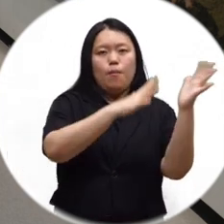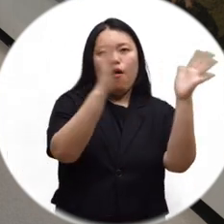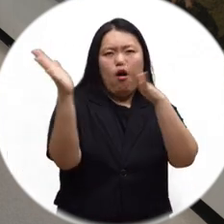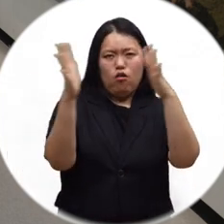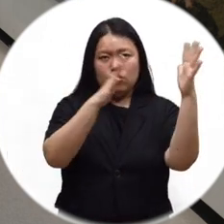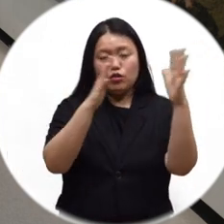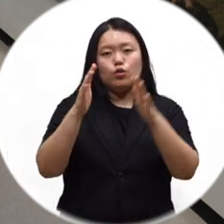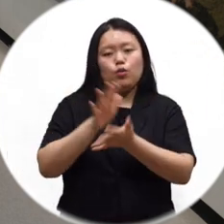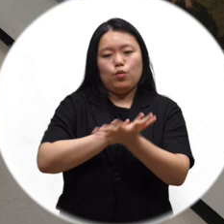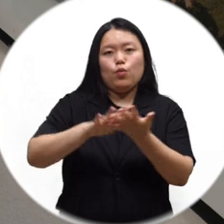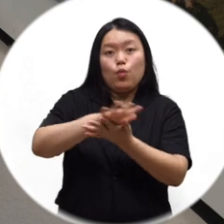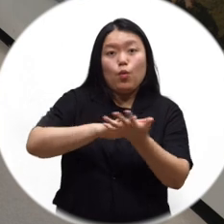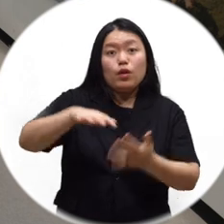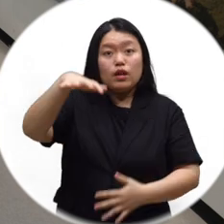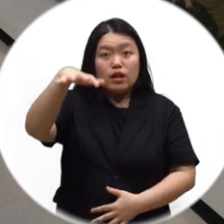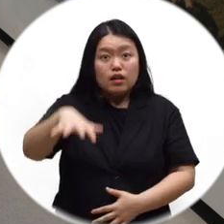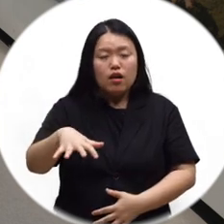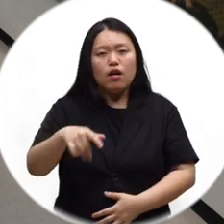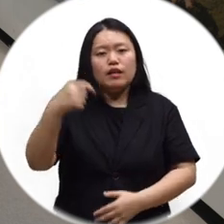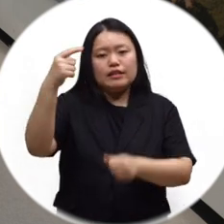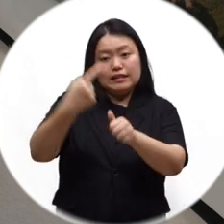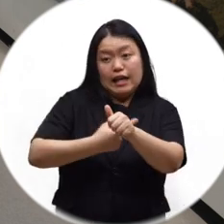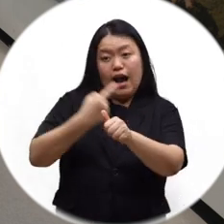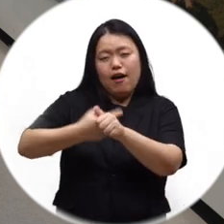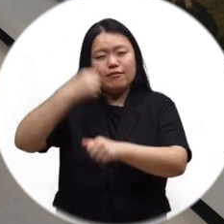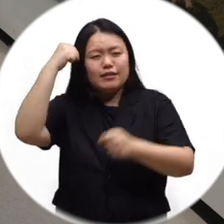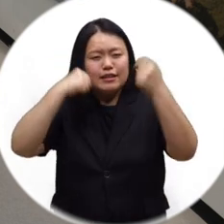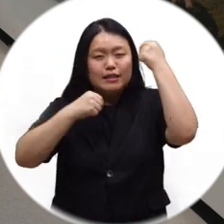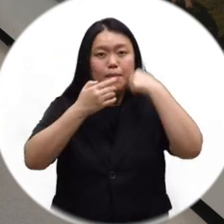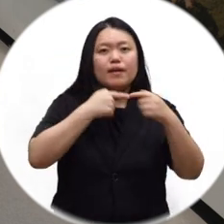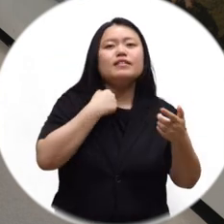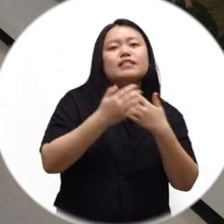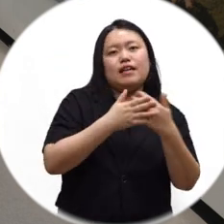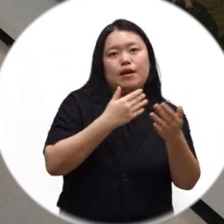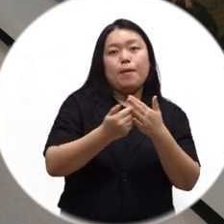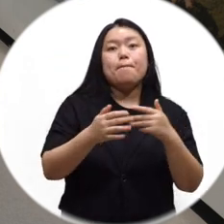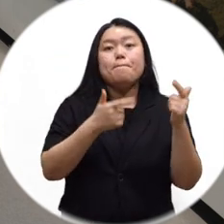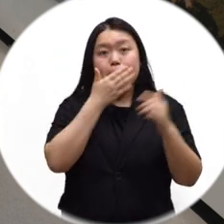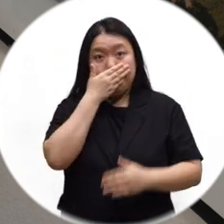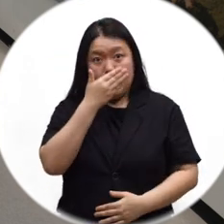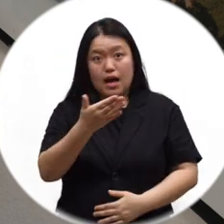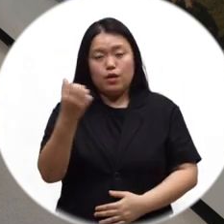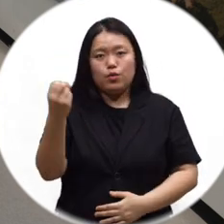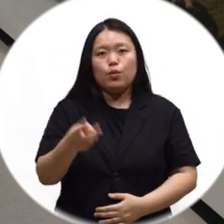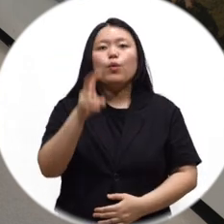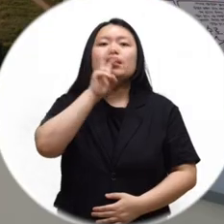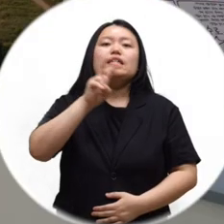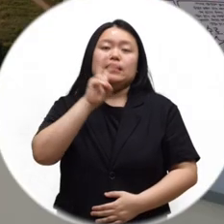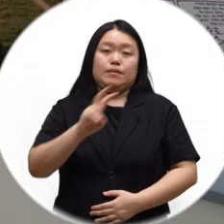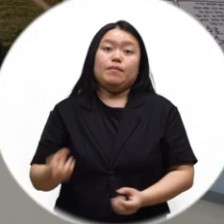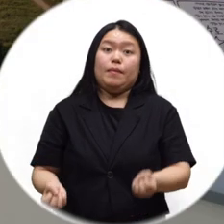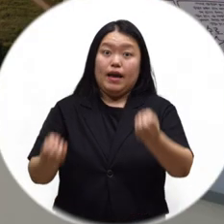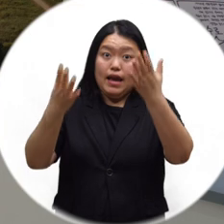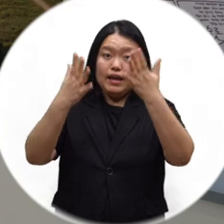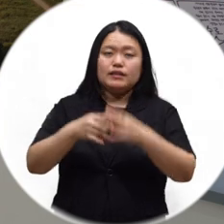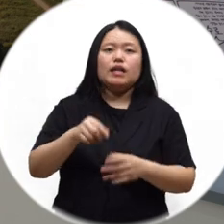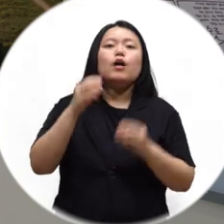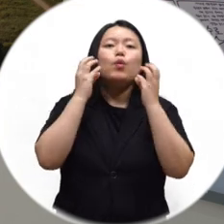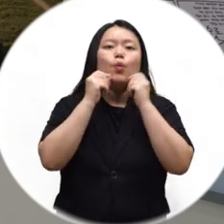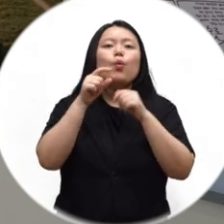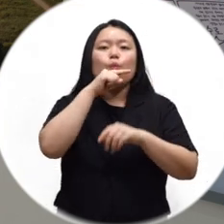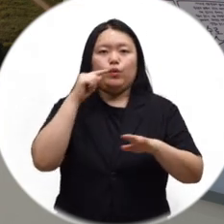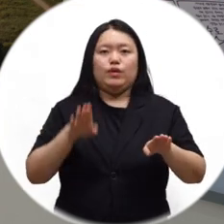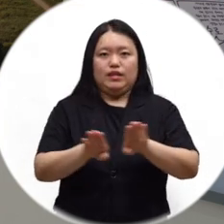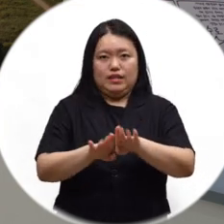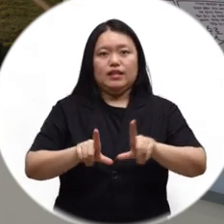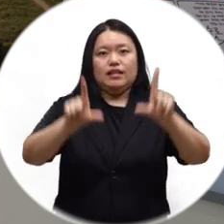만끽하는 처험 프로그램들이 열리고 어쿠스틱 음악제는 토요일과 일요일 이틀 동안 열립니다 이밖에도 풀피리